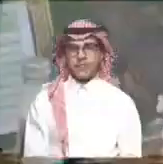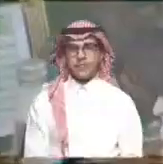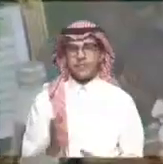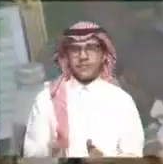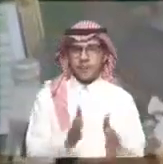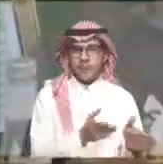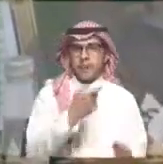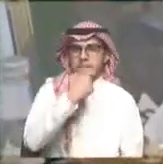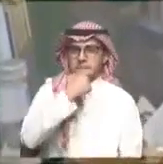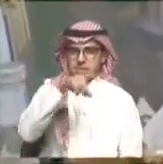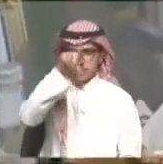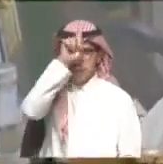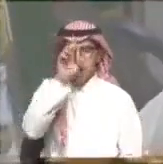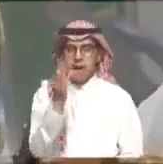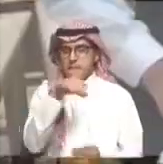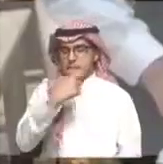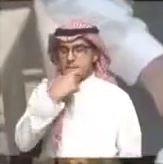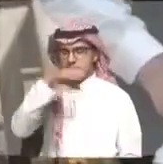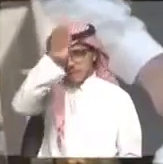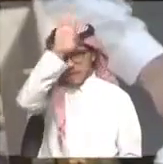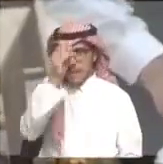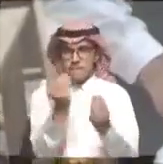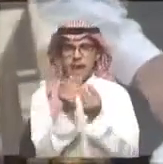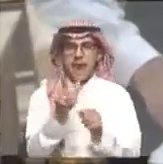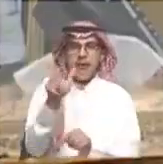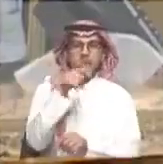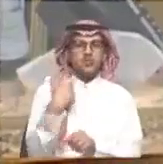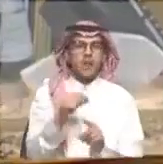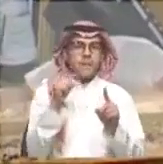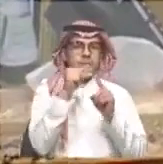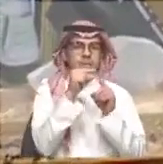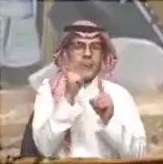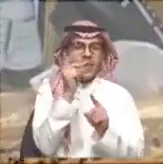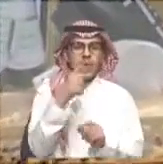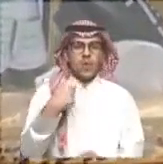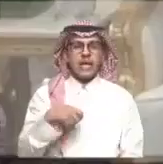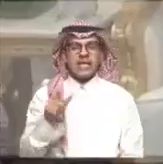خادم الحرمين الشريفين يلتقي رئيس وزراء باكستان ورئيس جمهورية النيجر.